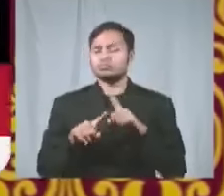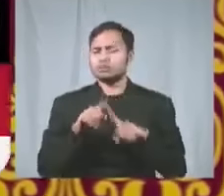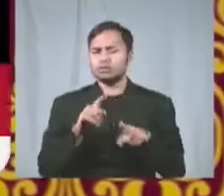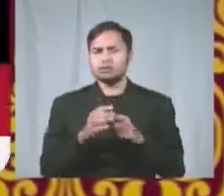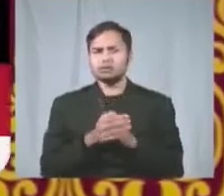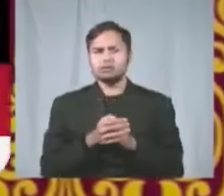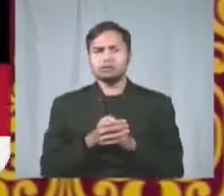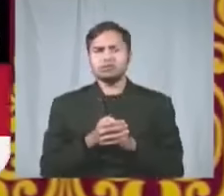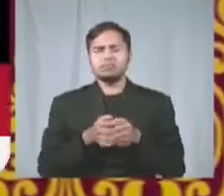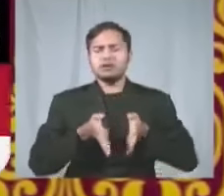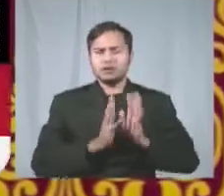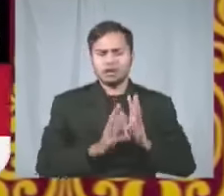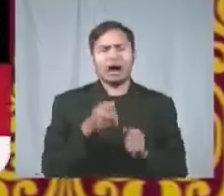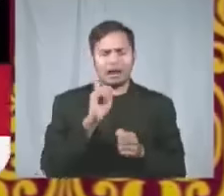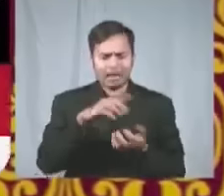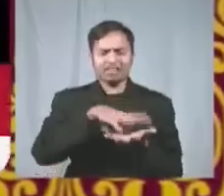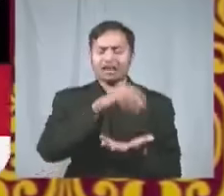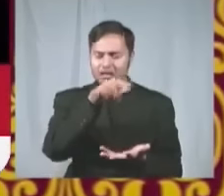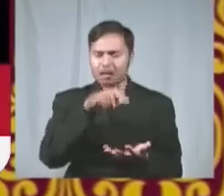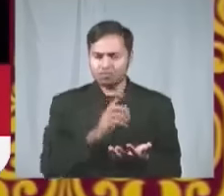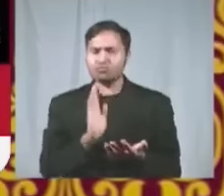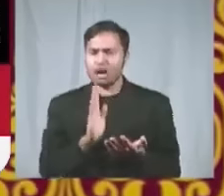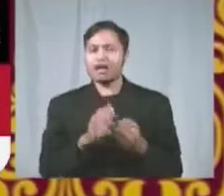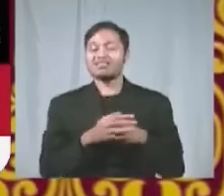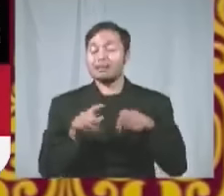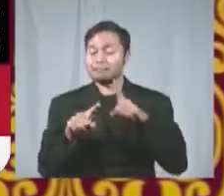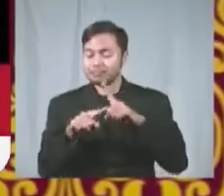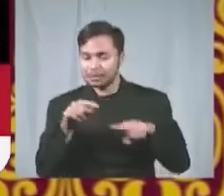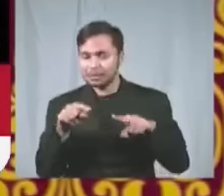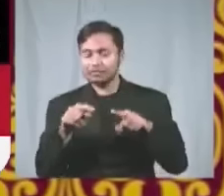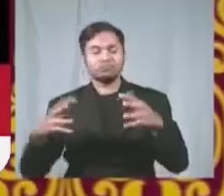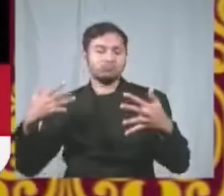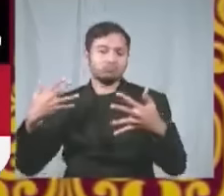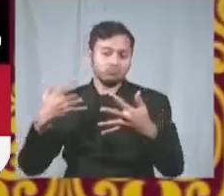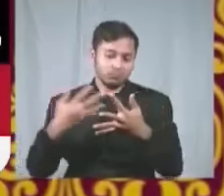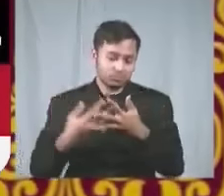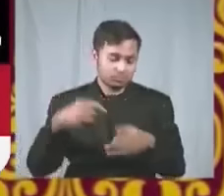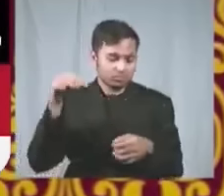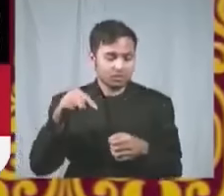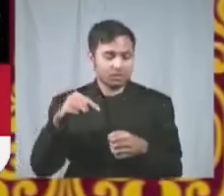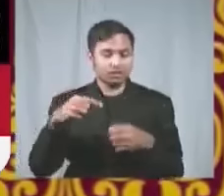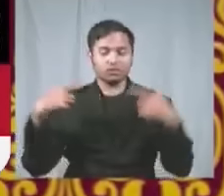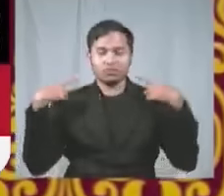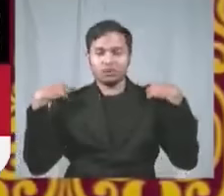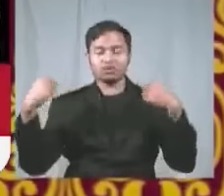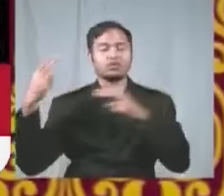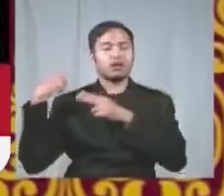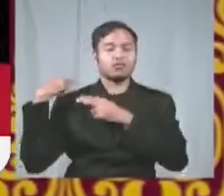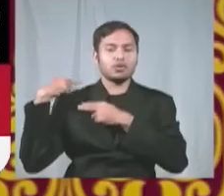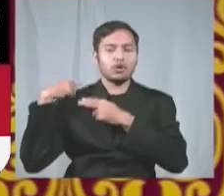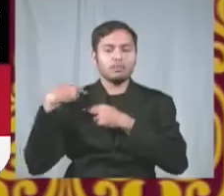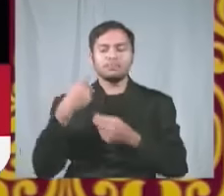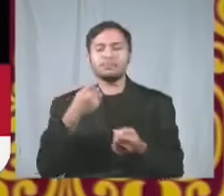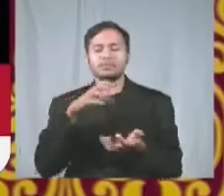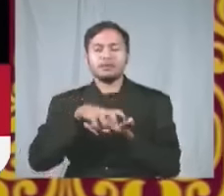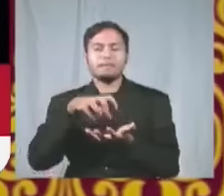DSTM Hilir, namun demikian sampai hari ini yang menjadi tanggung jawab gubernur, tempat pembuangan air